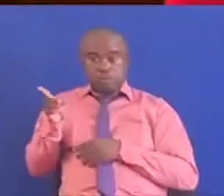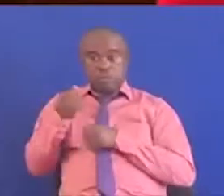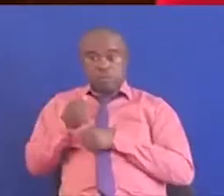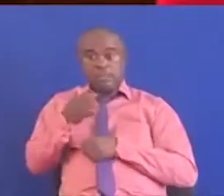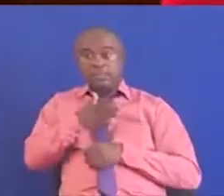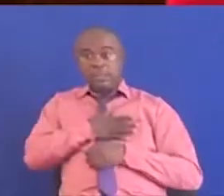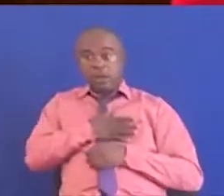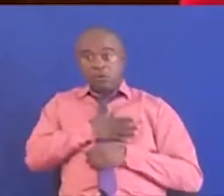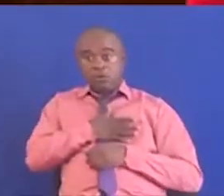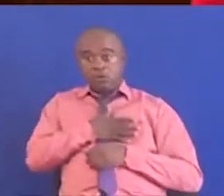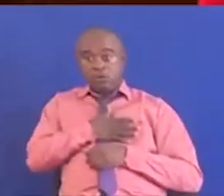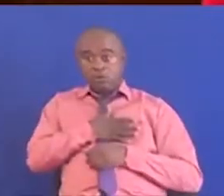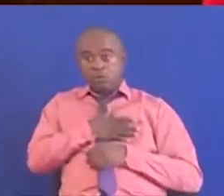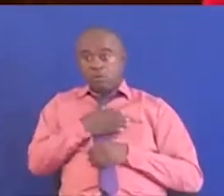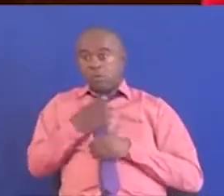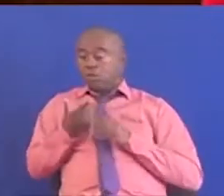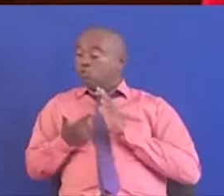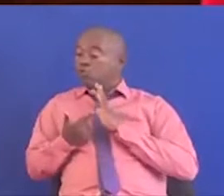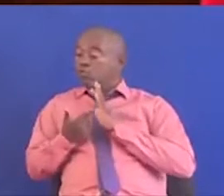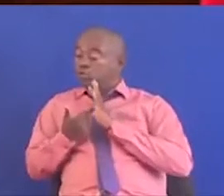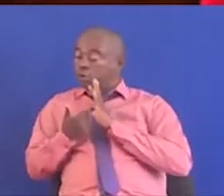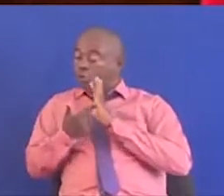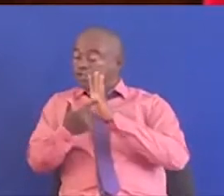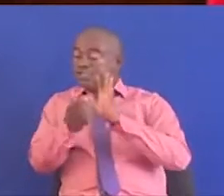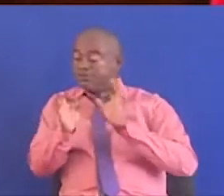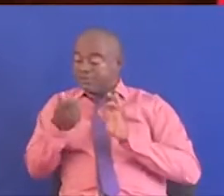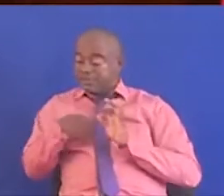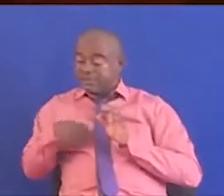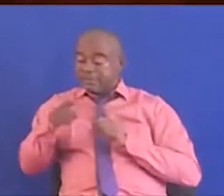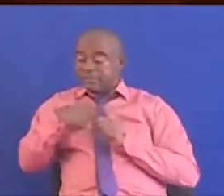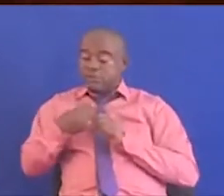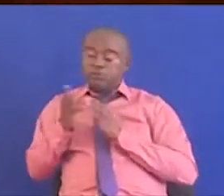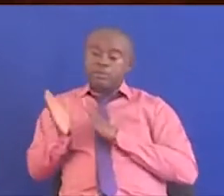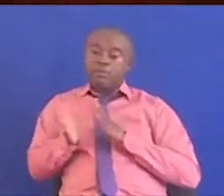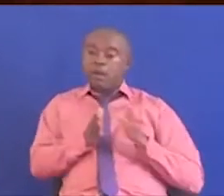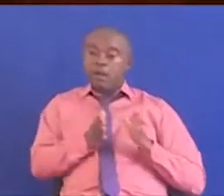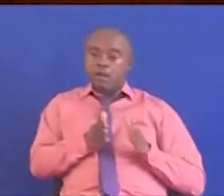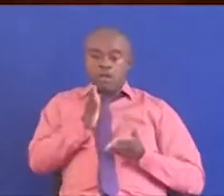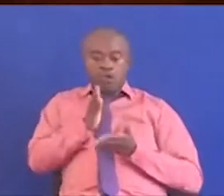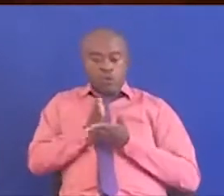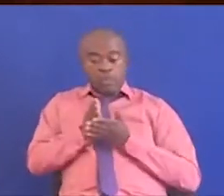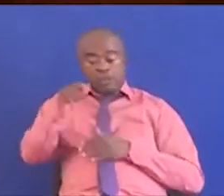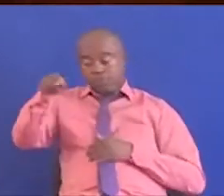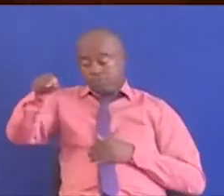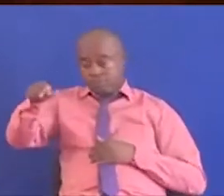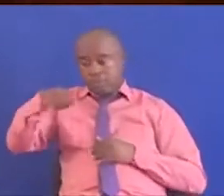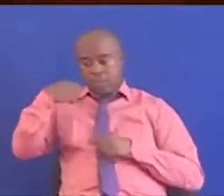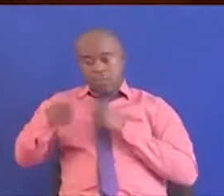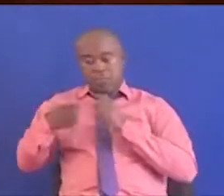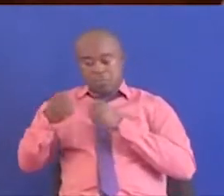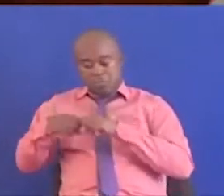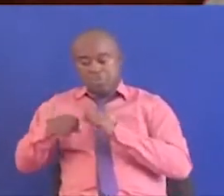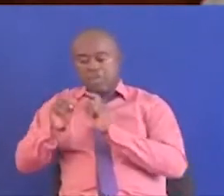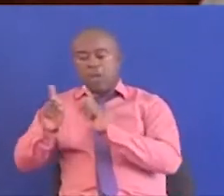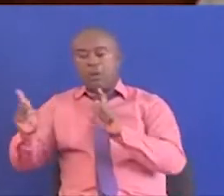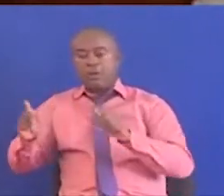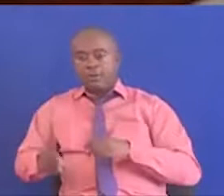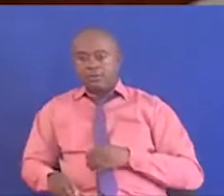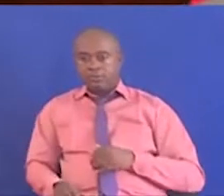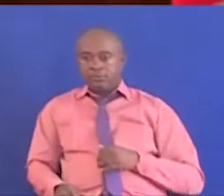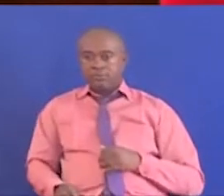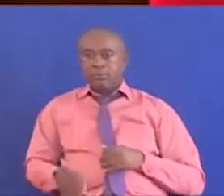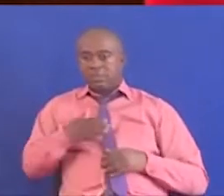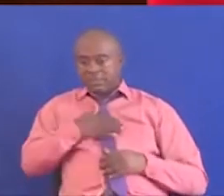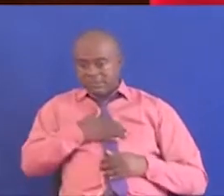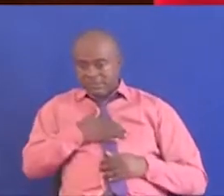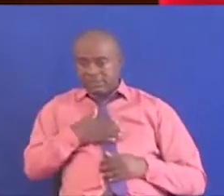yangu, tutamuonyesha ni namna gani ambavyo tumejipanga kuhakikisha hata tarafa ya Ngorongoro miradi inaenda kama kawaida. Asante